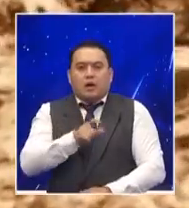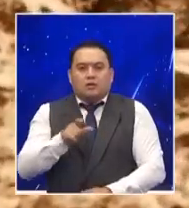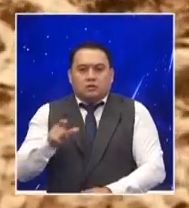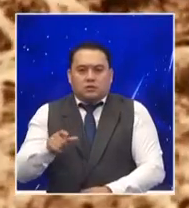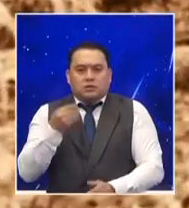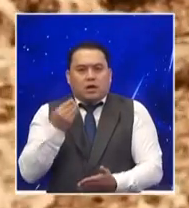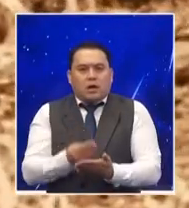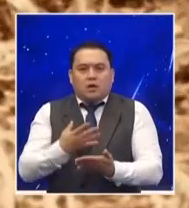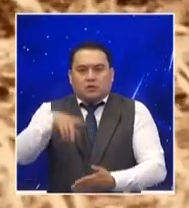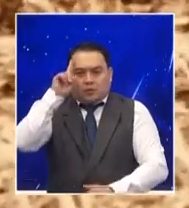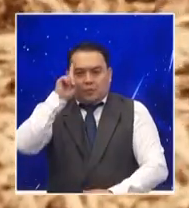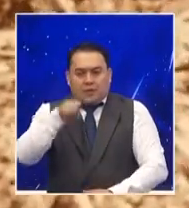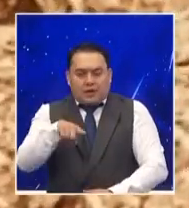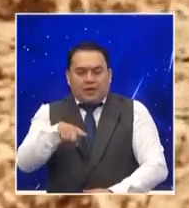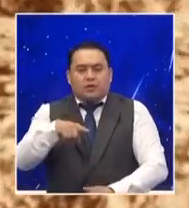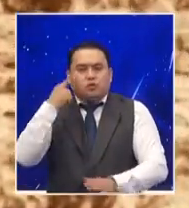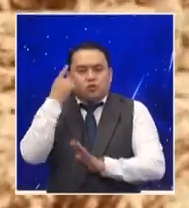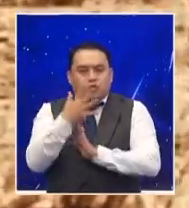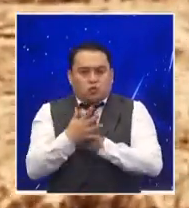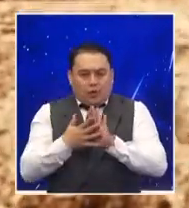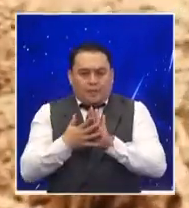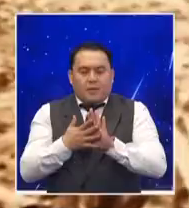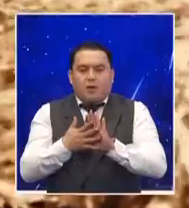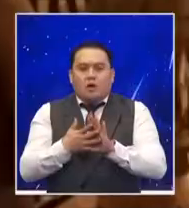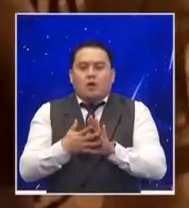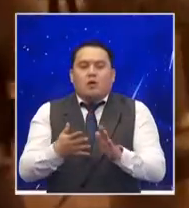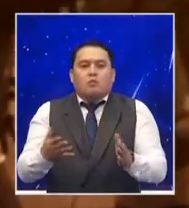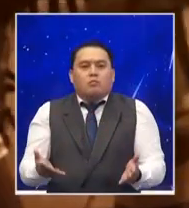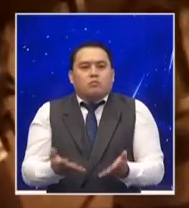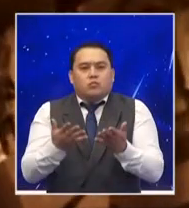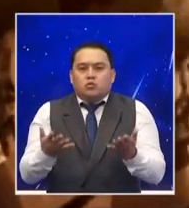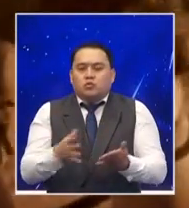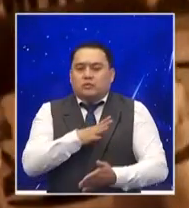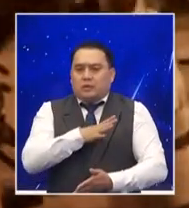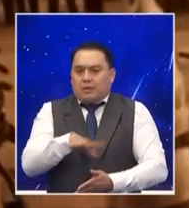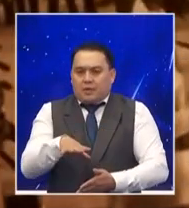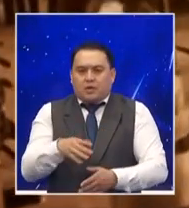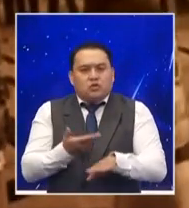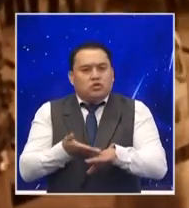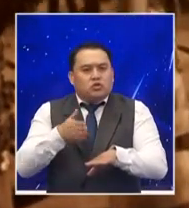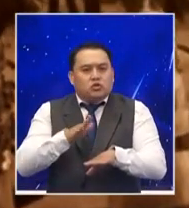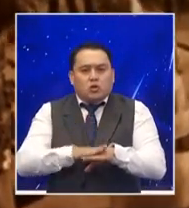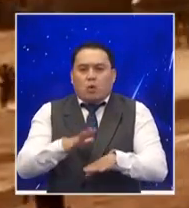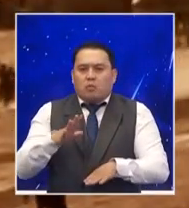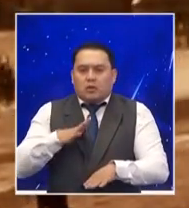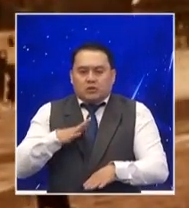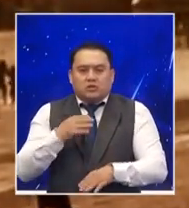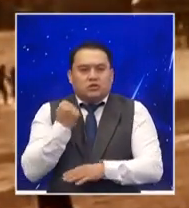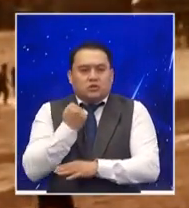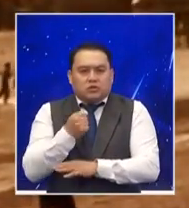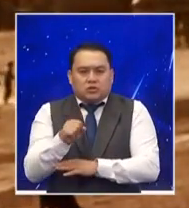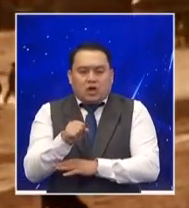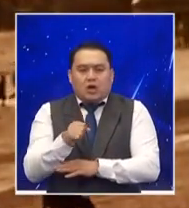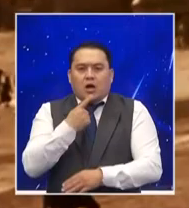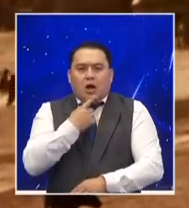мен қасиетін білет, жете түсінеді. Егемендік оңай келген жоқ, тәуелсіздік ашы термен келген тәтті жеңіс.